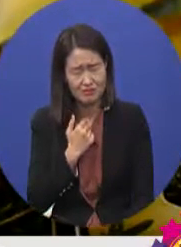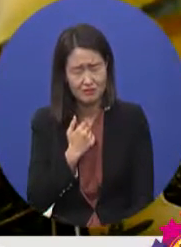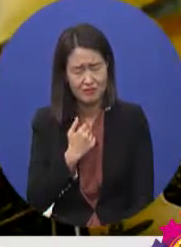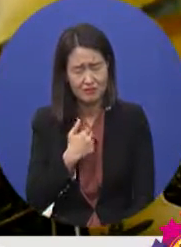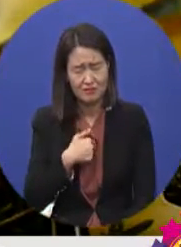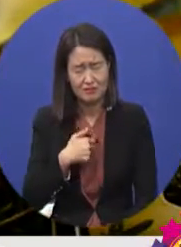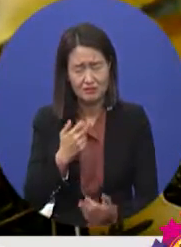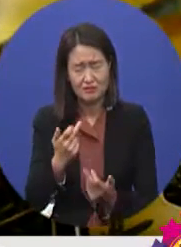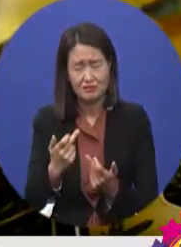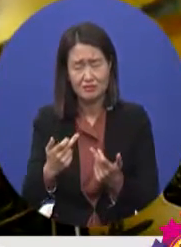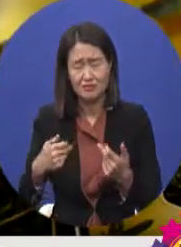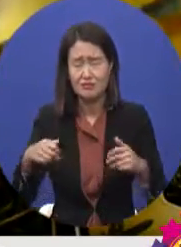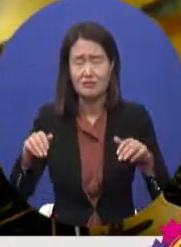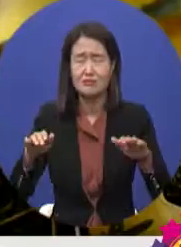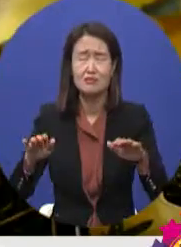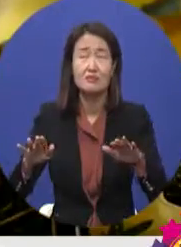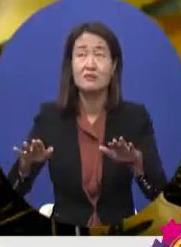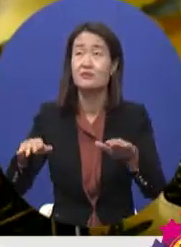울어주던